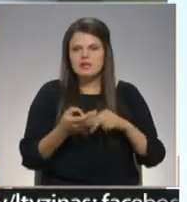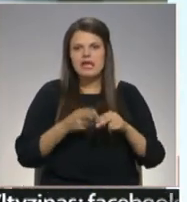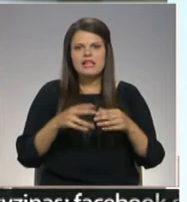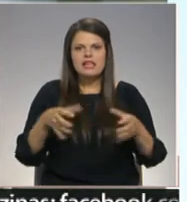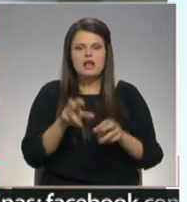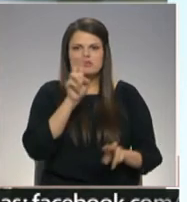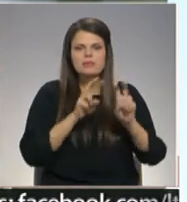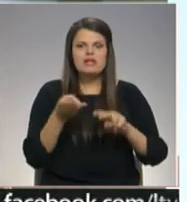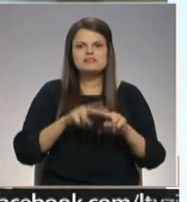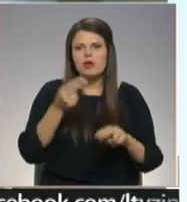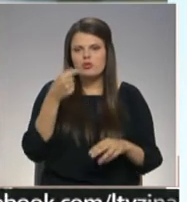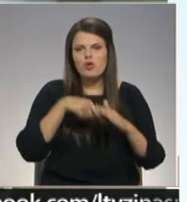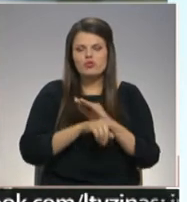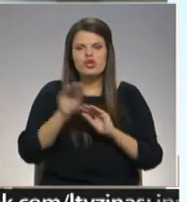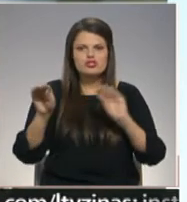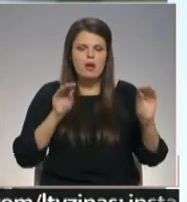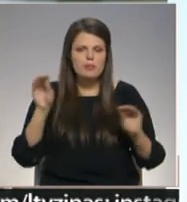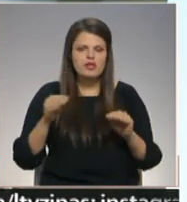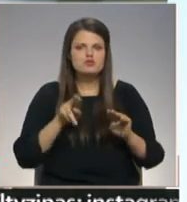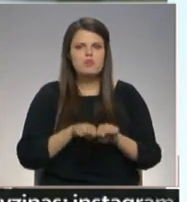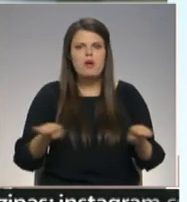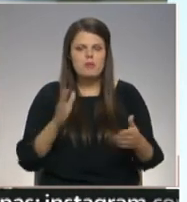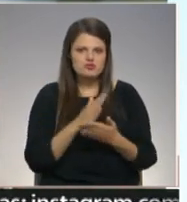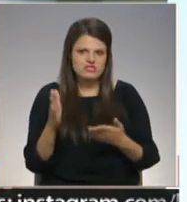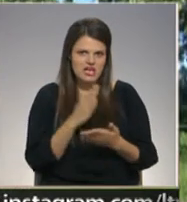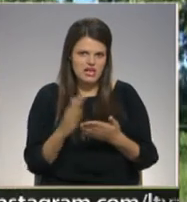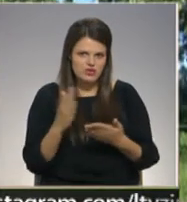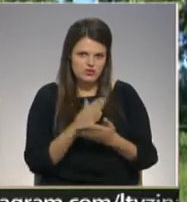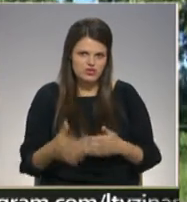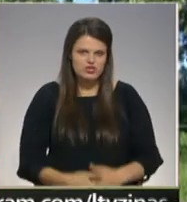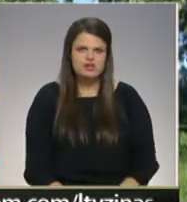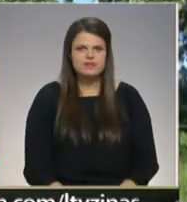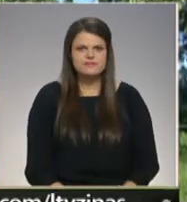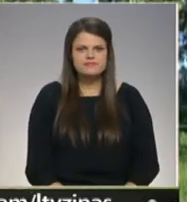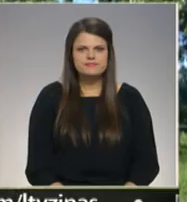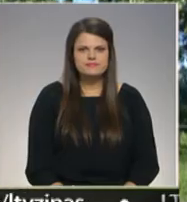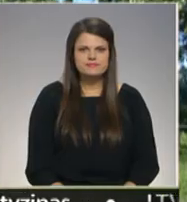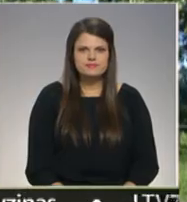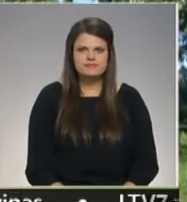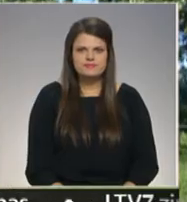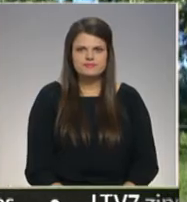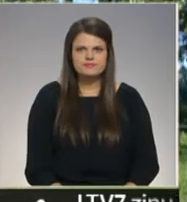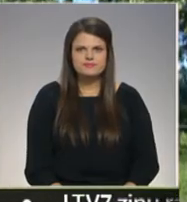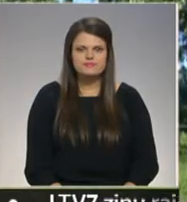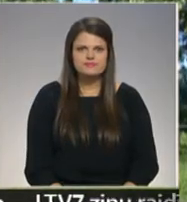meklēs papildus līdzekļus iekštelpu apdares un baznīcas pamatu sakārtošanai. Ausmas Prukte, Andrejs Mažāns, Latgales reģionālā televīzija.